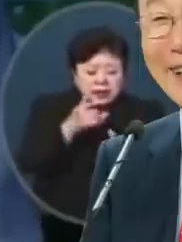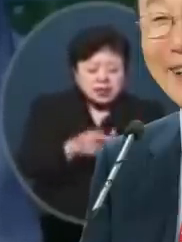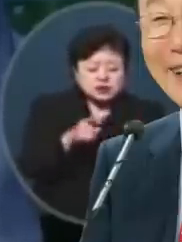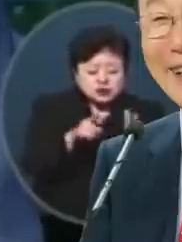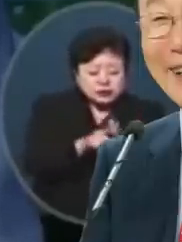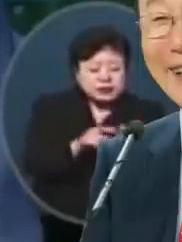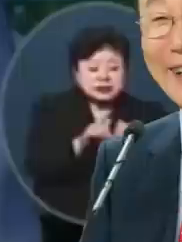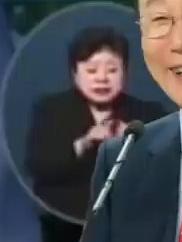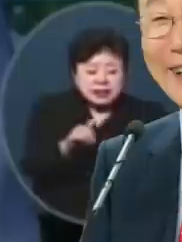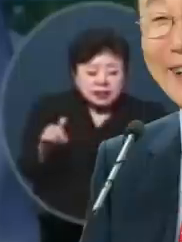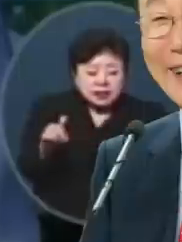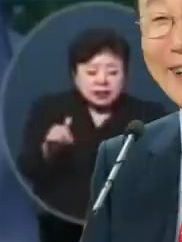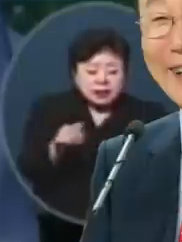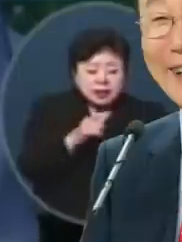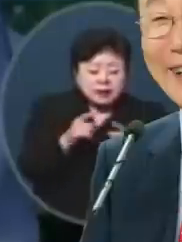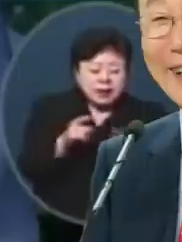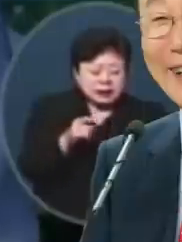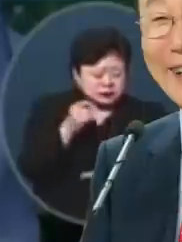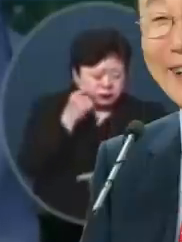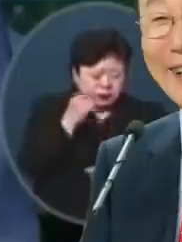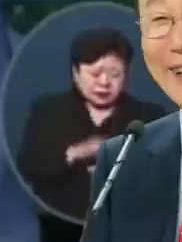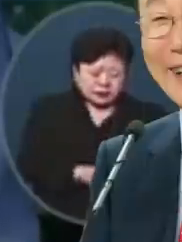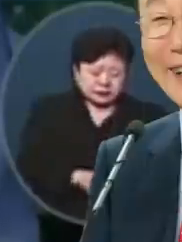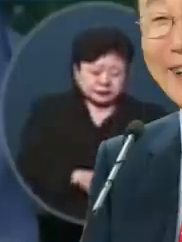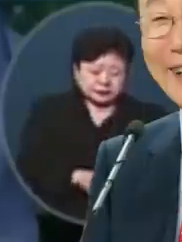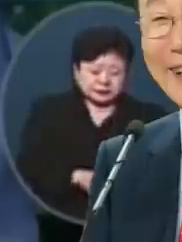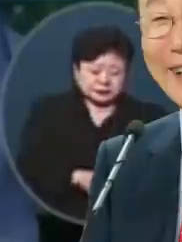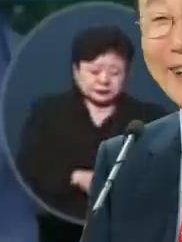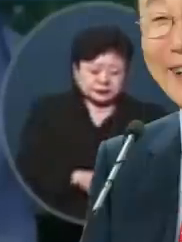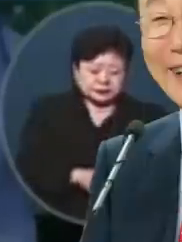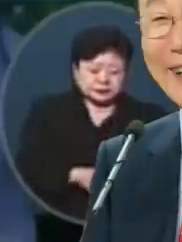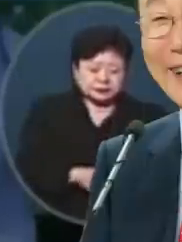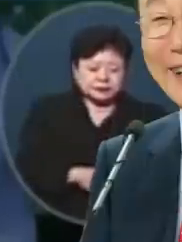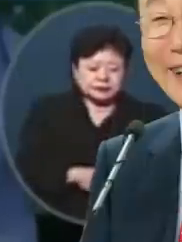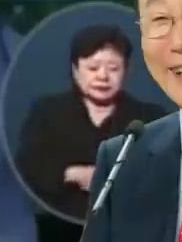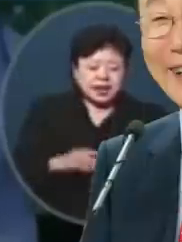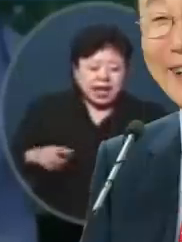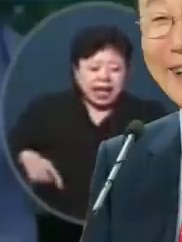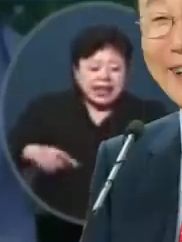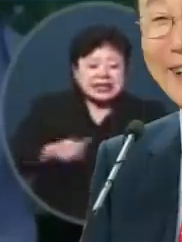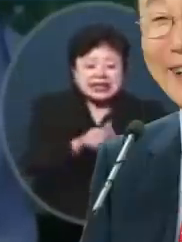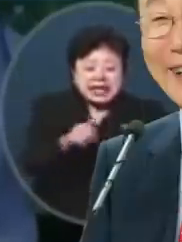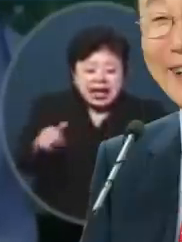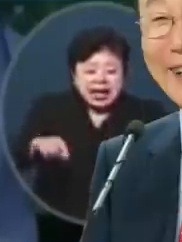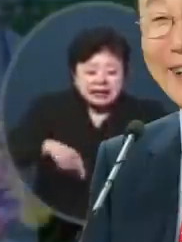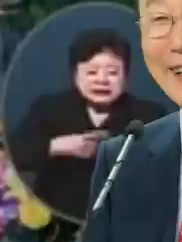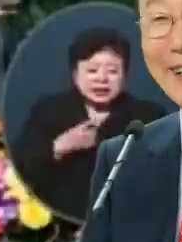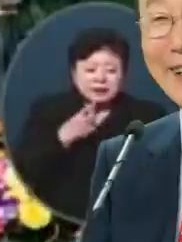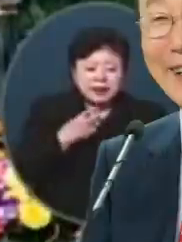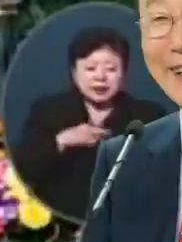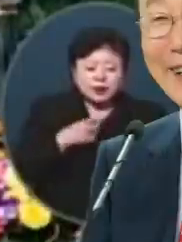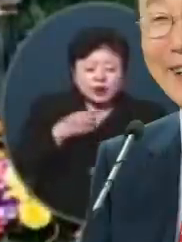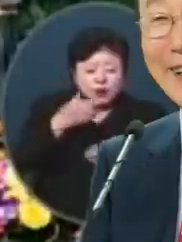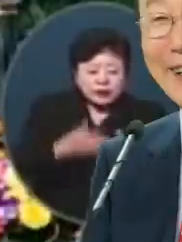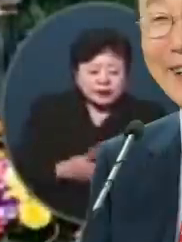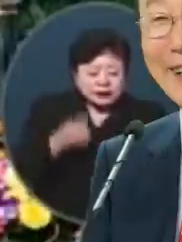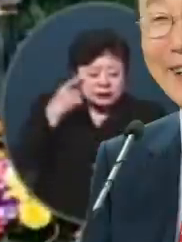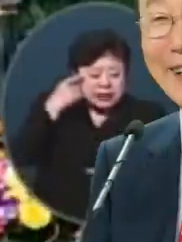사람은 그렇게 말할 수 없습니다. 엘리야는 자기만 홀로 남았다고